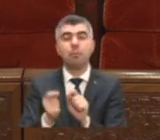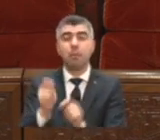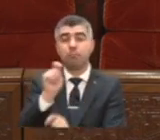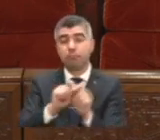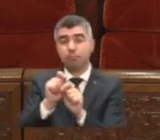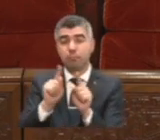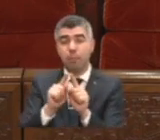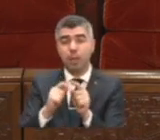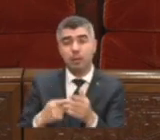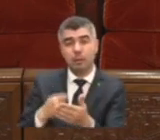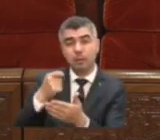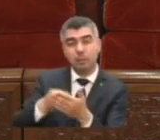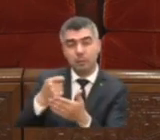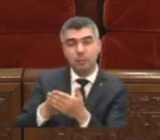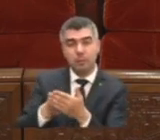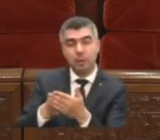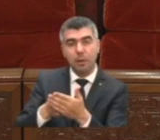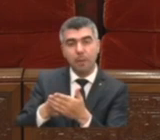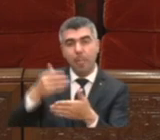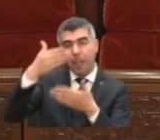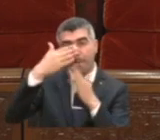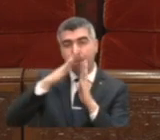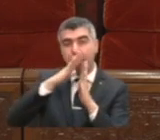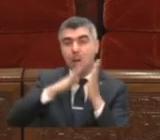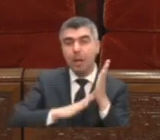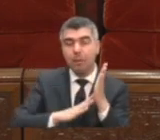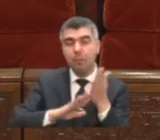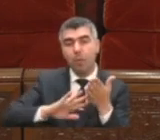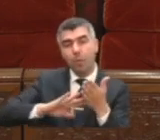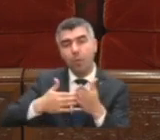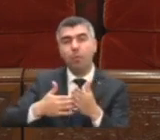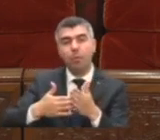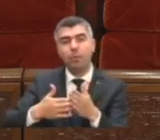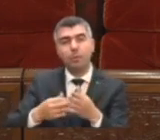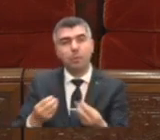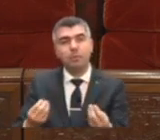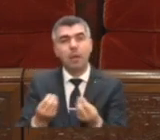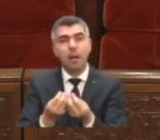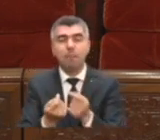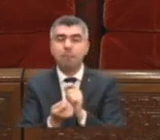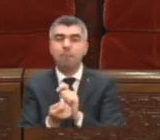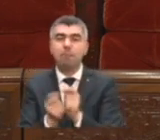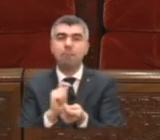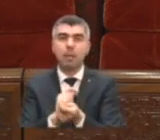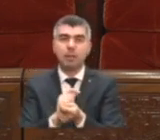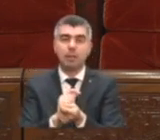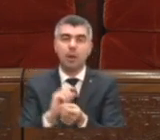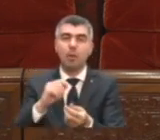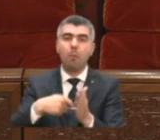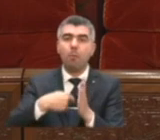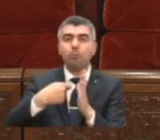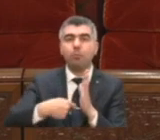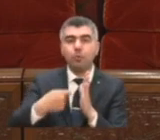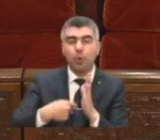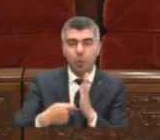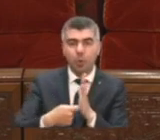المحددة الوطنية وفقا لمقاربة تشاركية وشاملة عرفت مراجعة المشاريع القطاعية